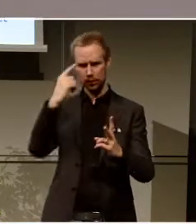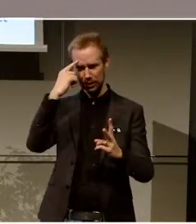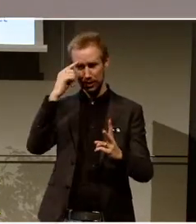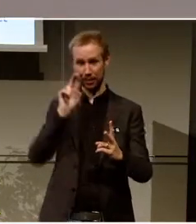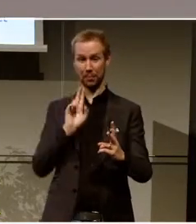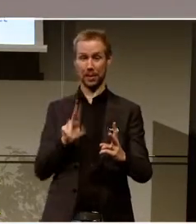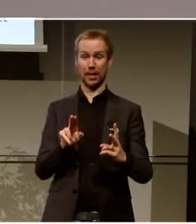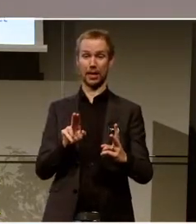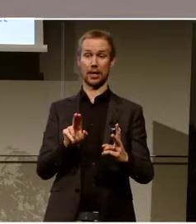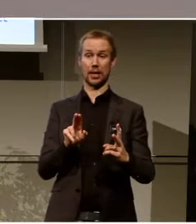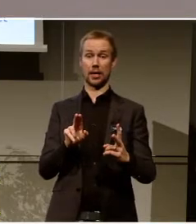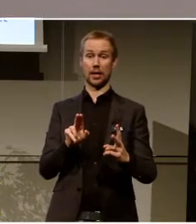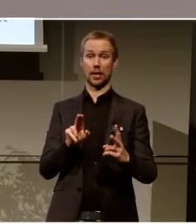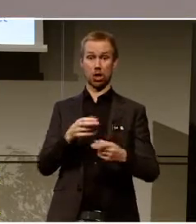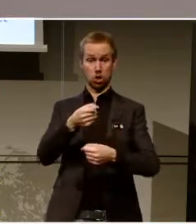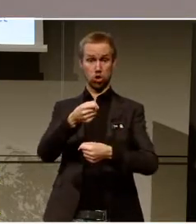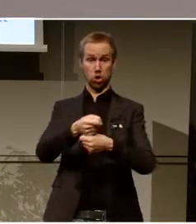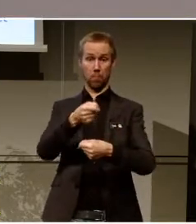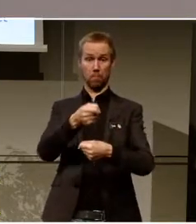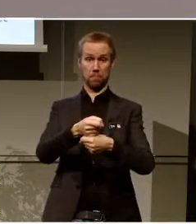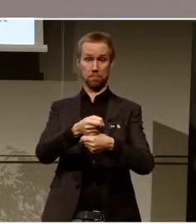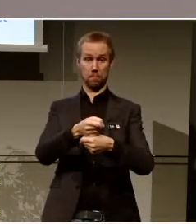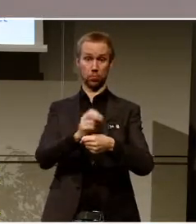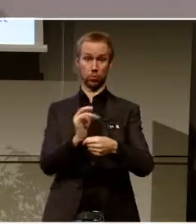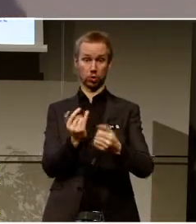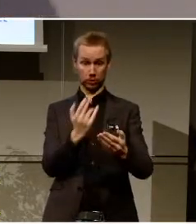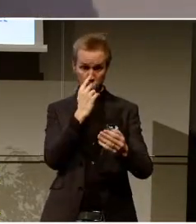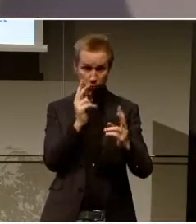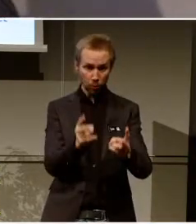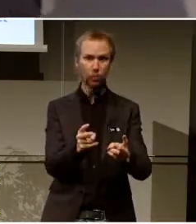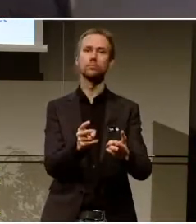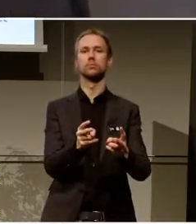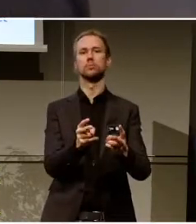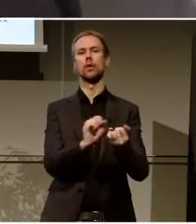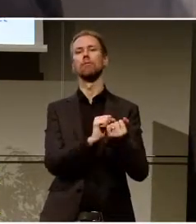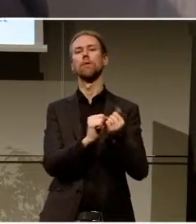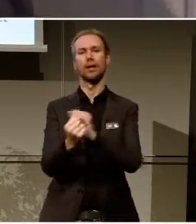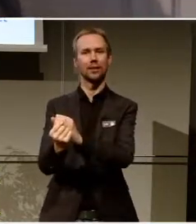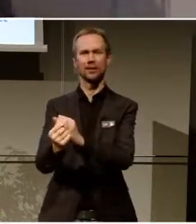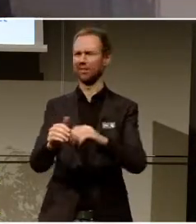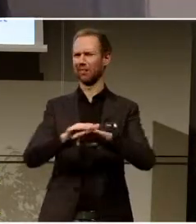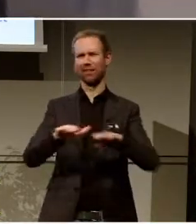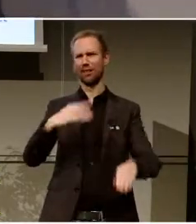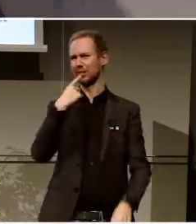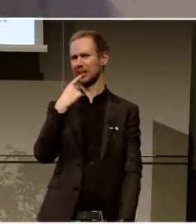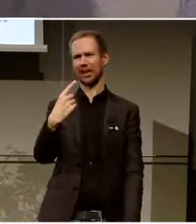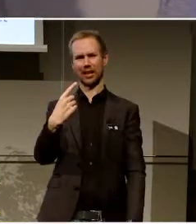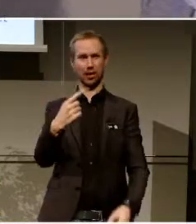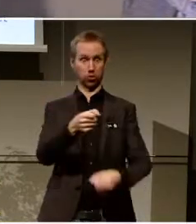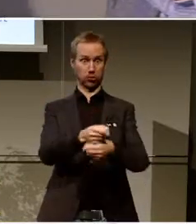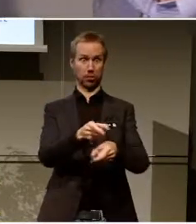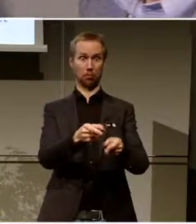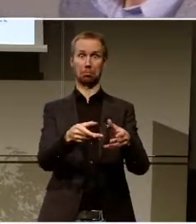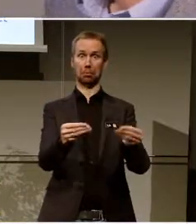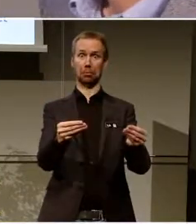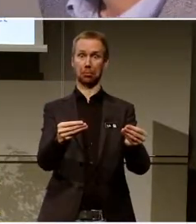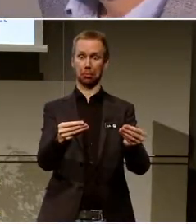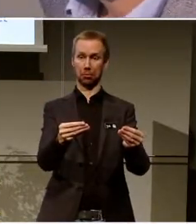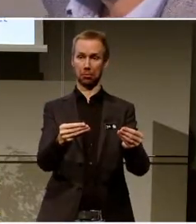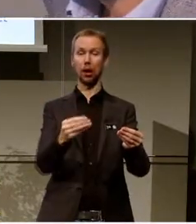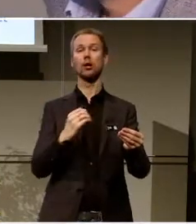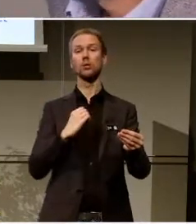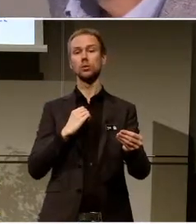arbetena kommer att förändras än att måla upp att jobb kommer att försvinna. Det är naturligtvis att nya